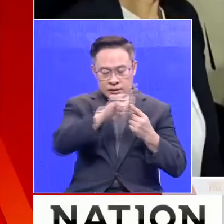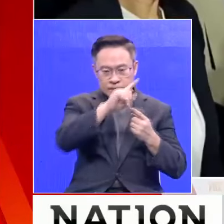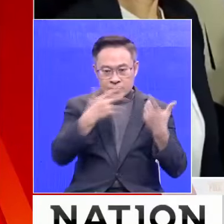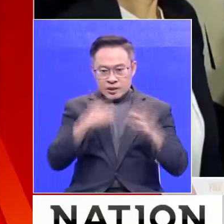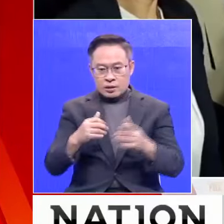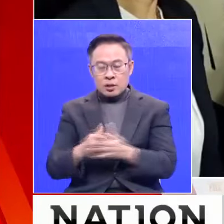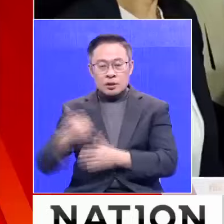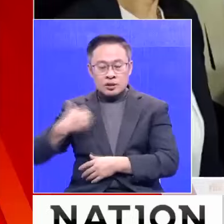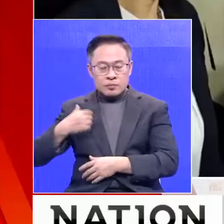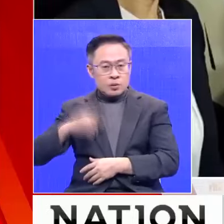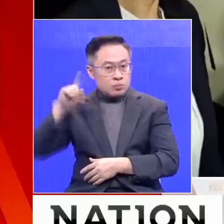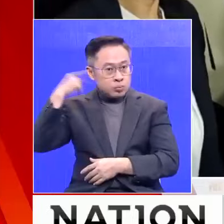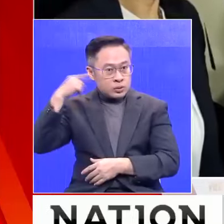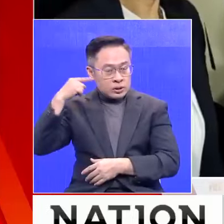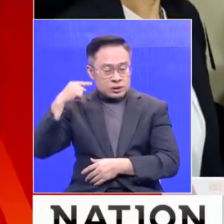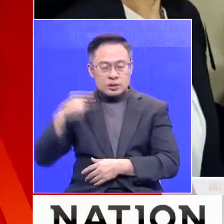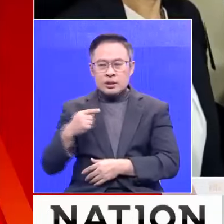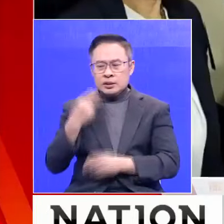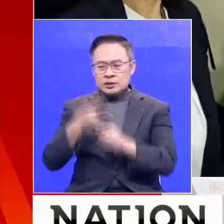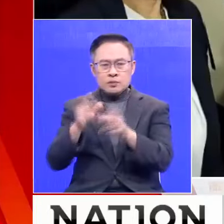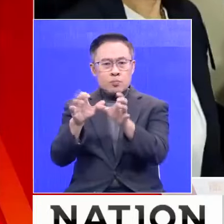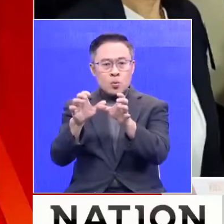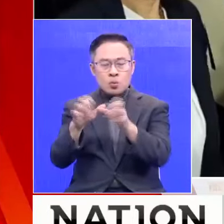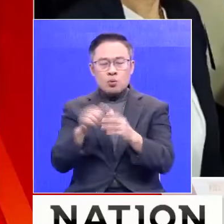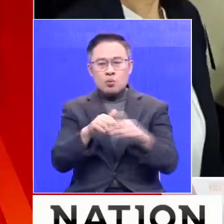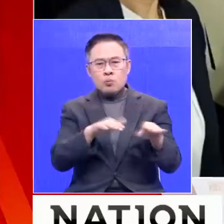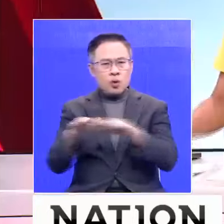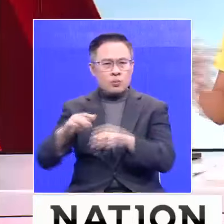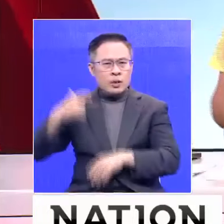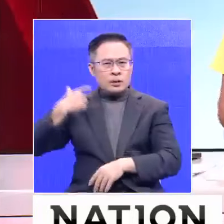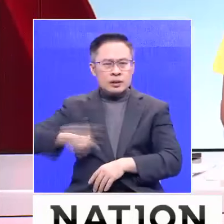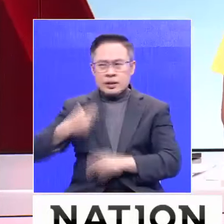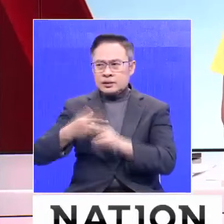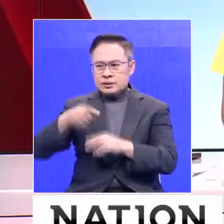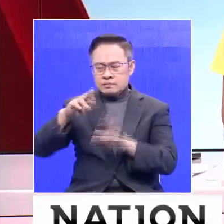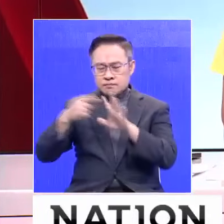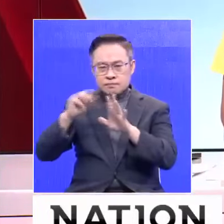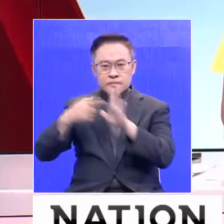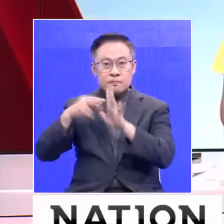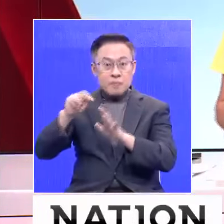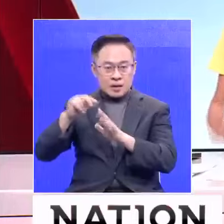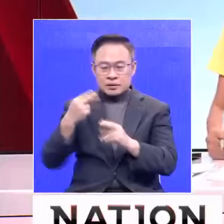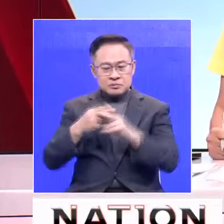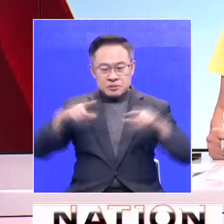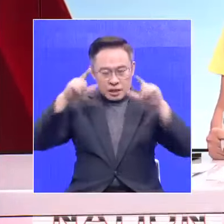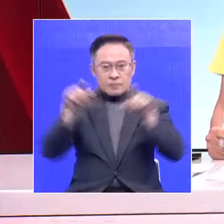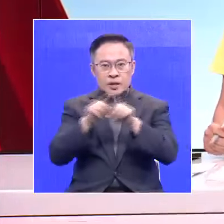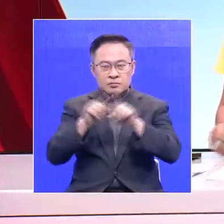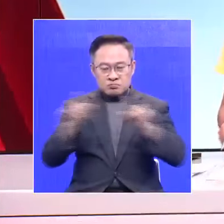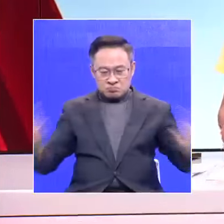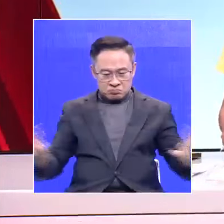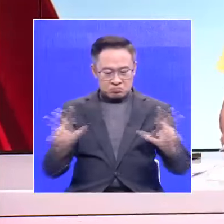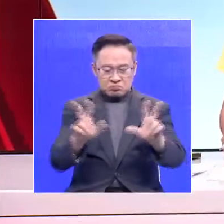นดังทั้งนั้นเลยอ่ะจะออกมาเป็นยังไงก็ต้องรอดูผลกันนะคะแต่ว่าพักกันสักครู่ช่วงหน้าก็ต้องรอดูเหมือนกันว่าผ